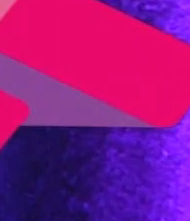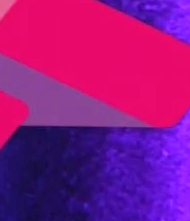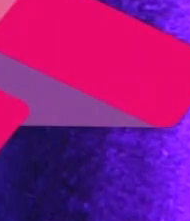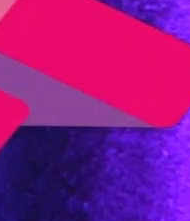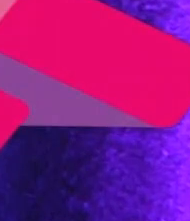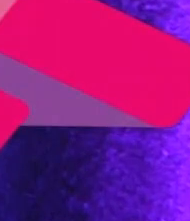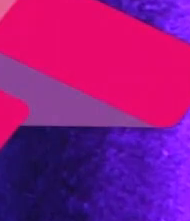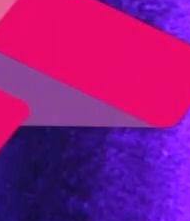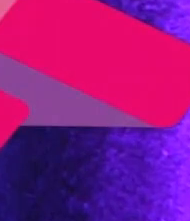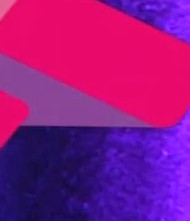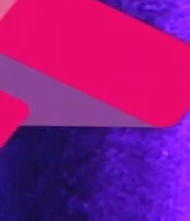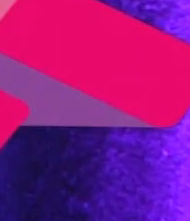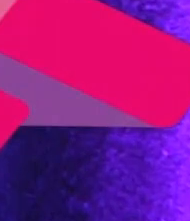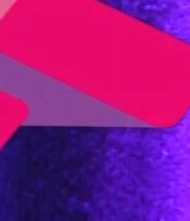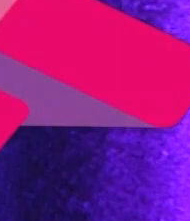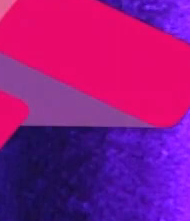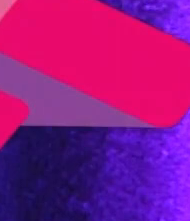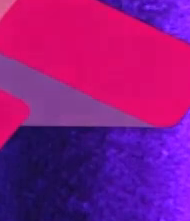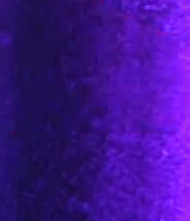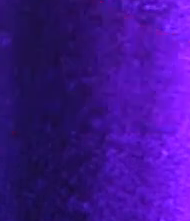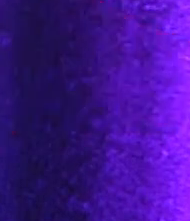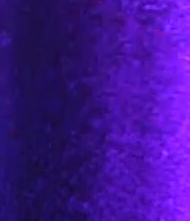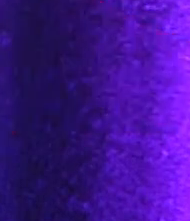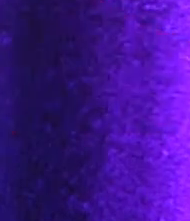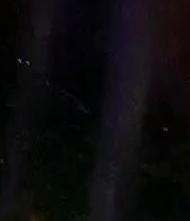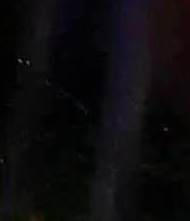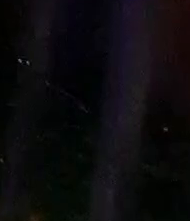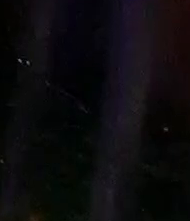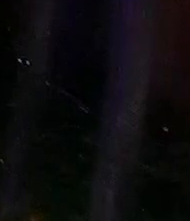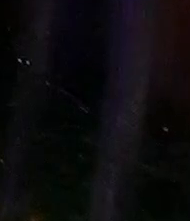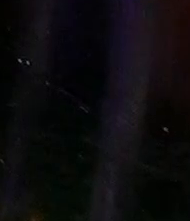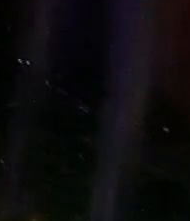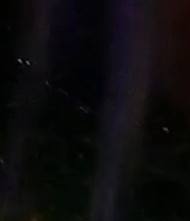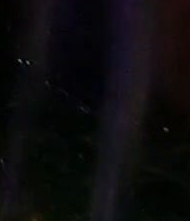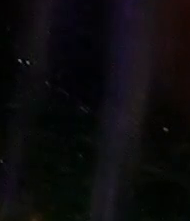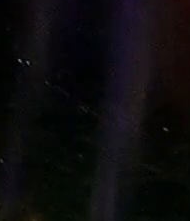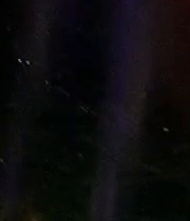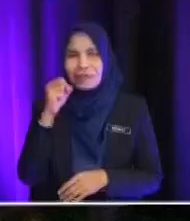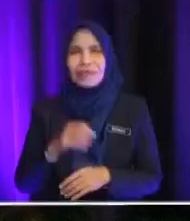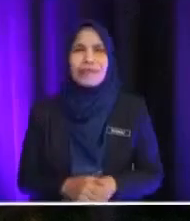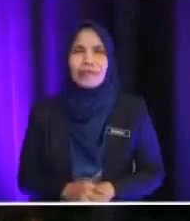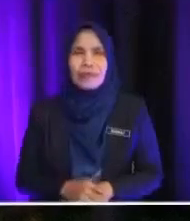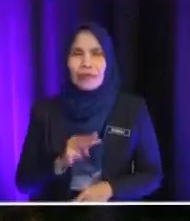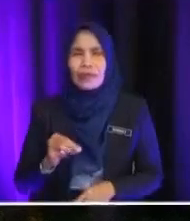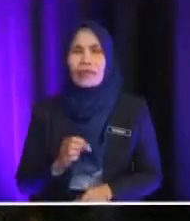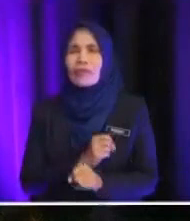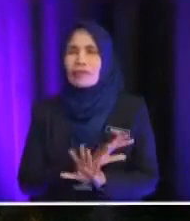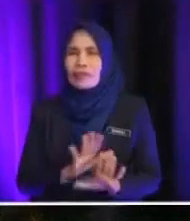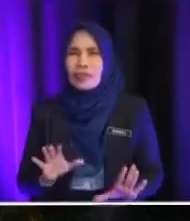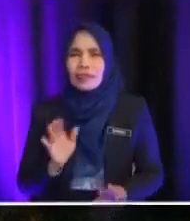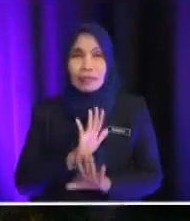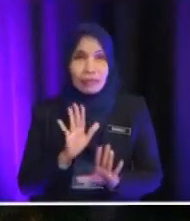cikgu? Baik, alhamdulillah. Baiklah, Cikgu Sarah, rasanya murid-murid dah tak sabar nak memulakan sesi kita pada hari